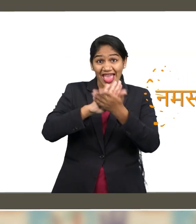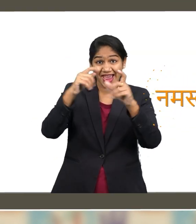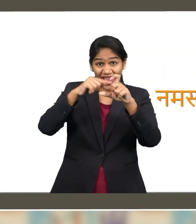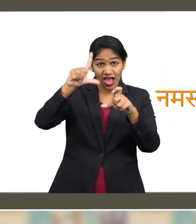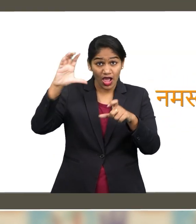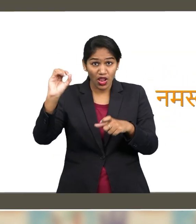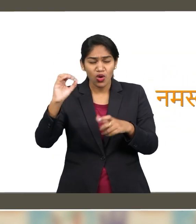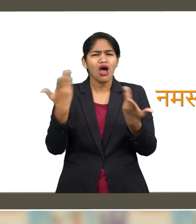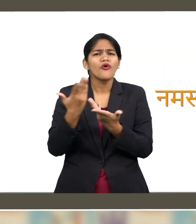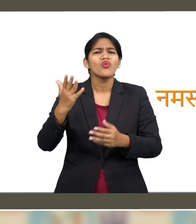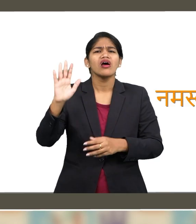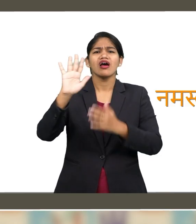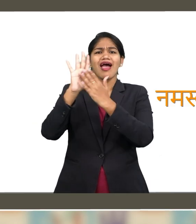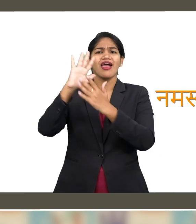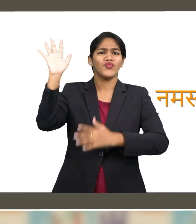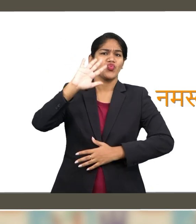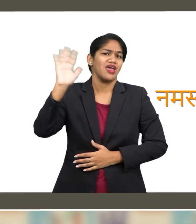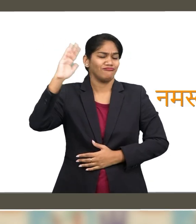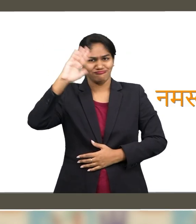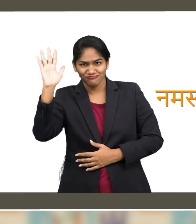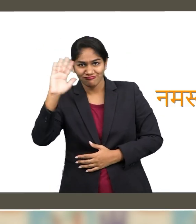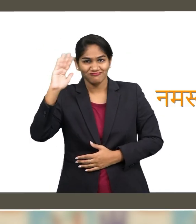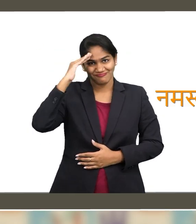नमस्कार करण्यासाठी आपण हात हलवतो.